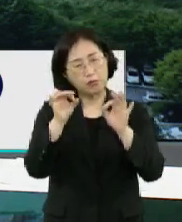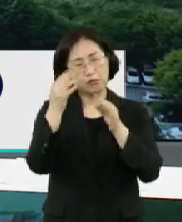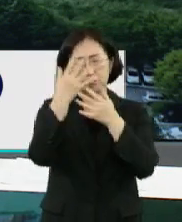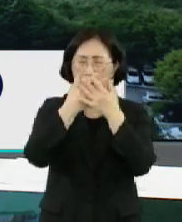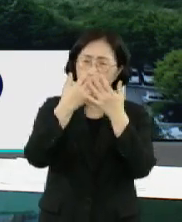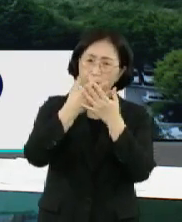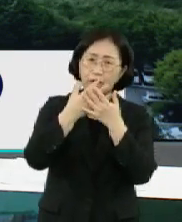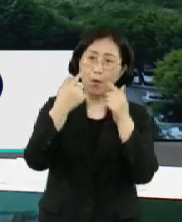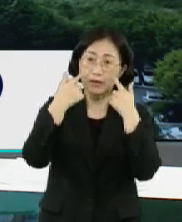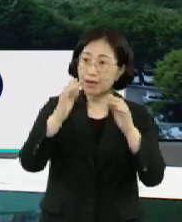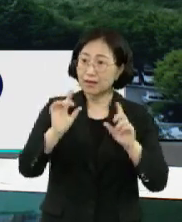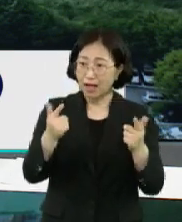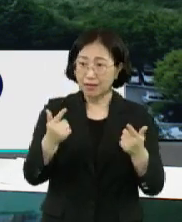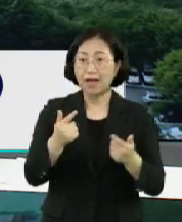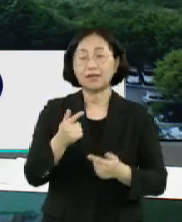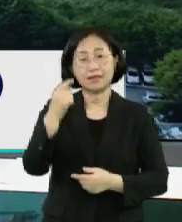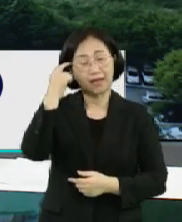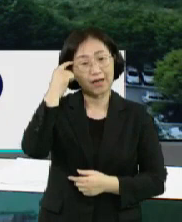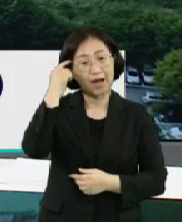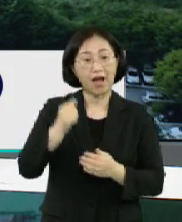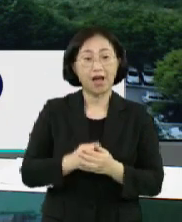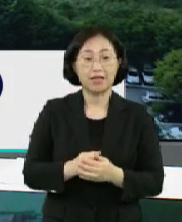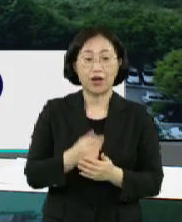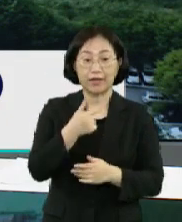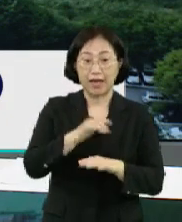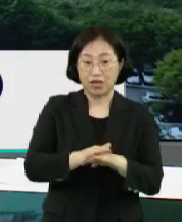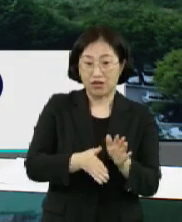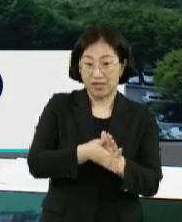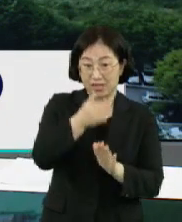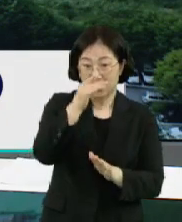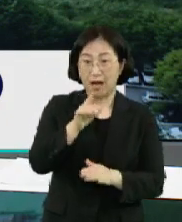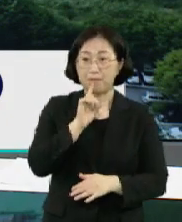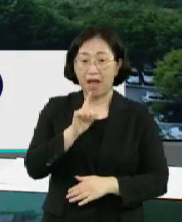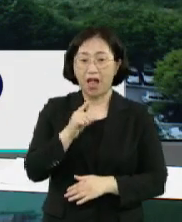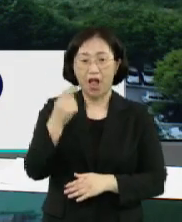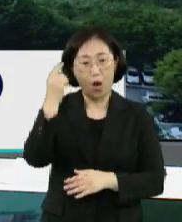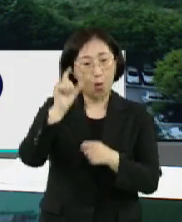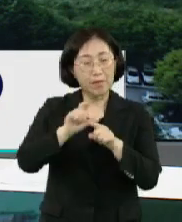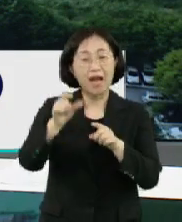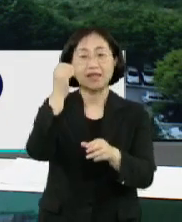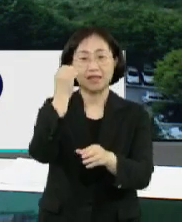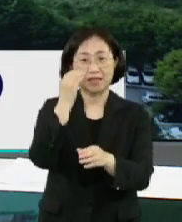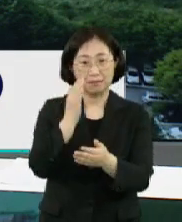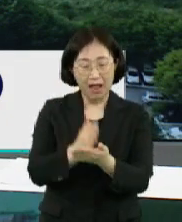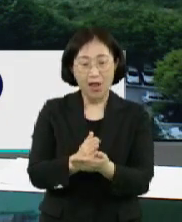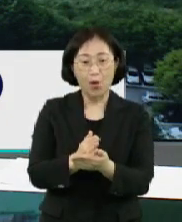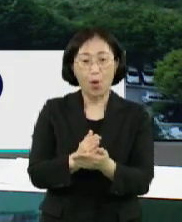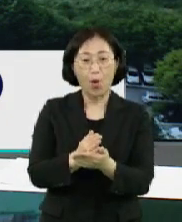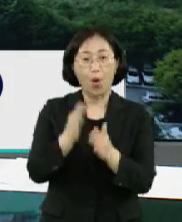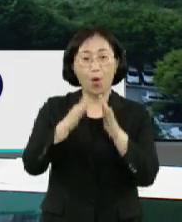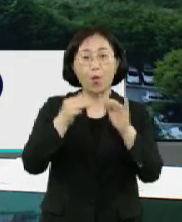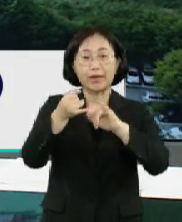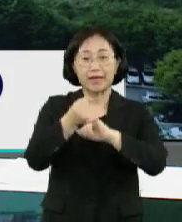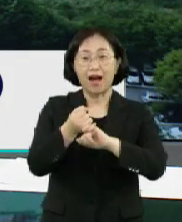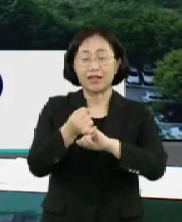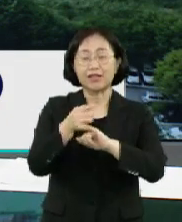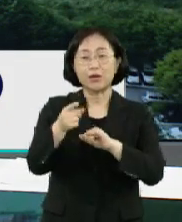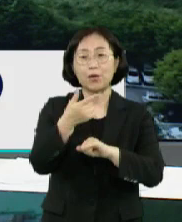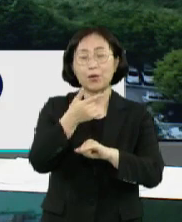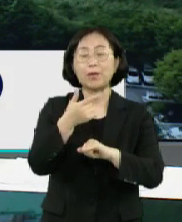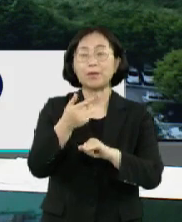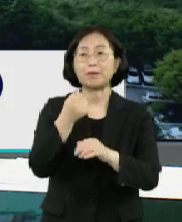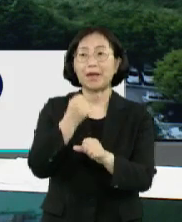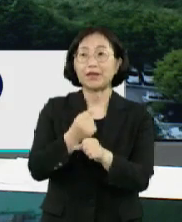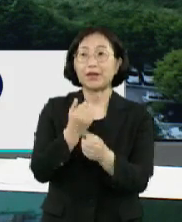많습니다. 대전시가 여야 정당과 후보들에게 고민하지 말고 이것만은 꼭 공약에 포함시켜달라며 대선